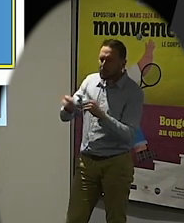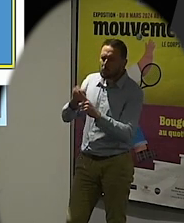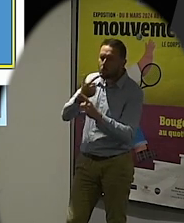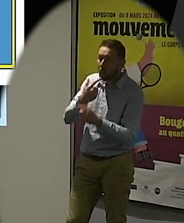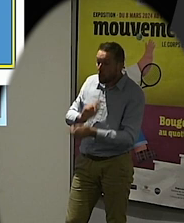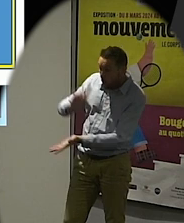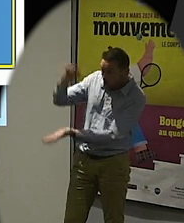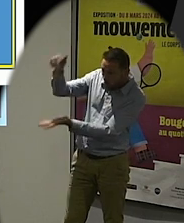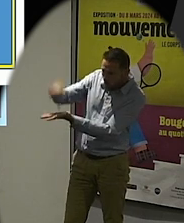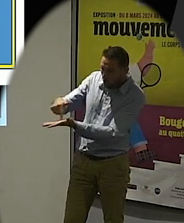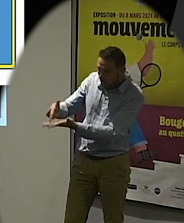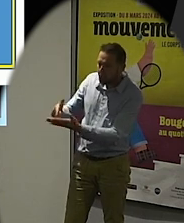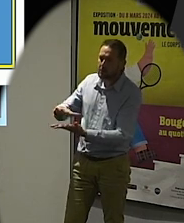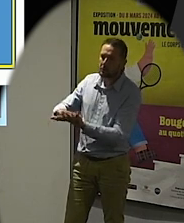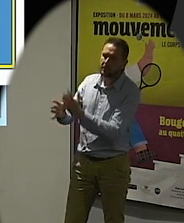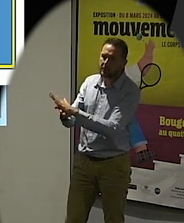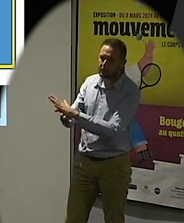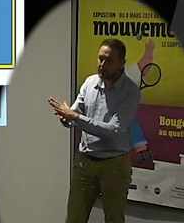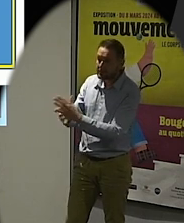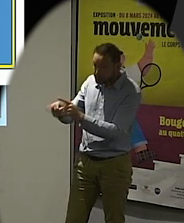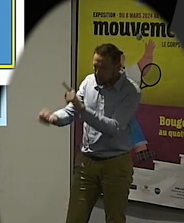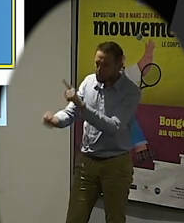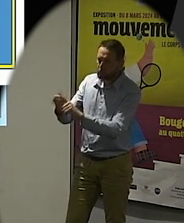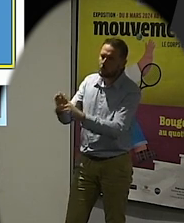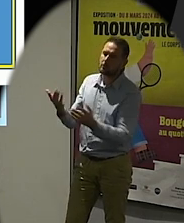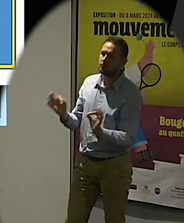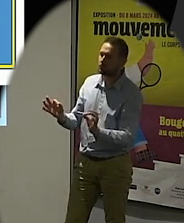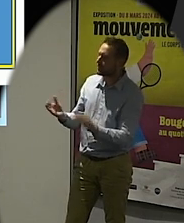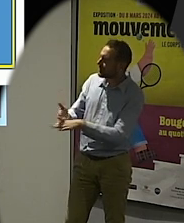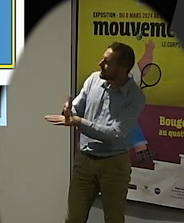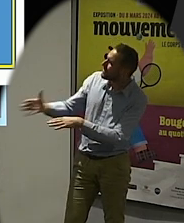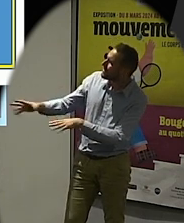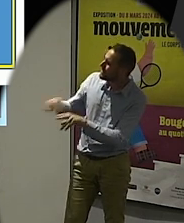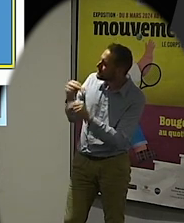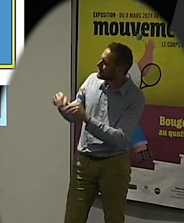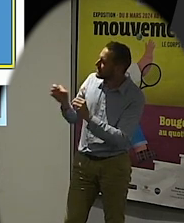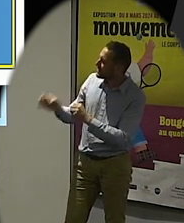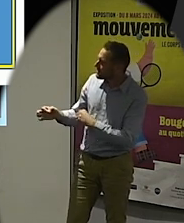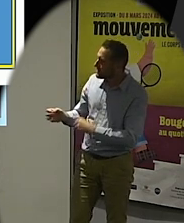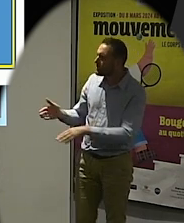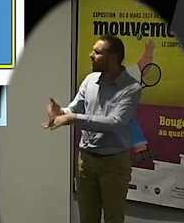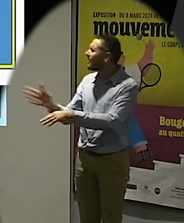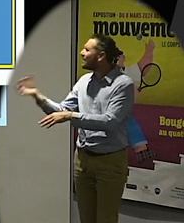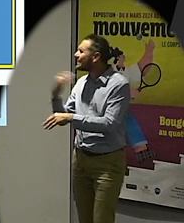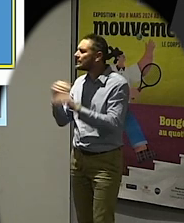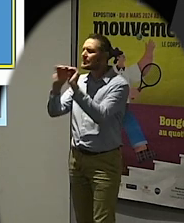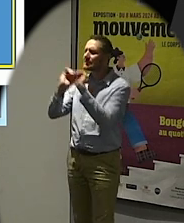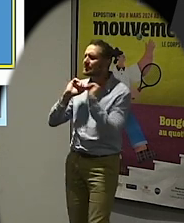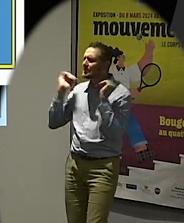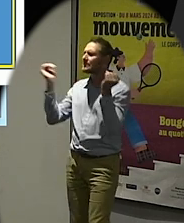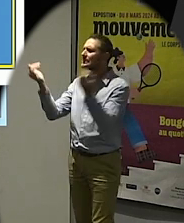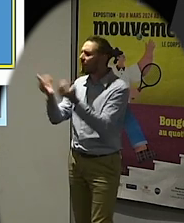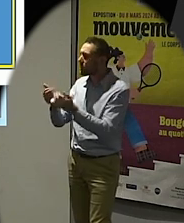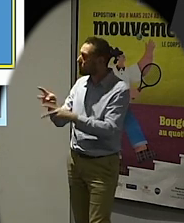on le pratique qui va être très important. Vous l'évoquiez tout à l'heure, être dans ce stade qui est si bien aménagé pour permettre les